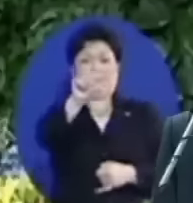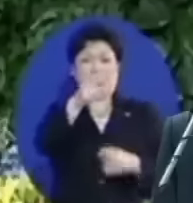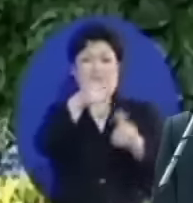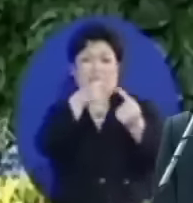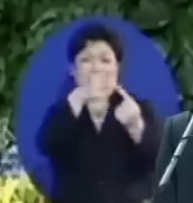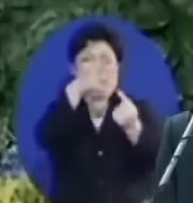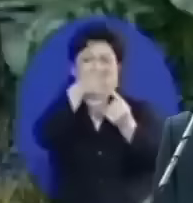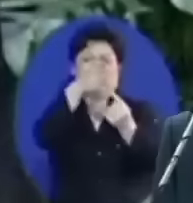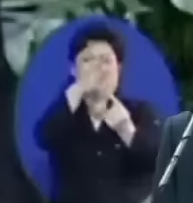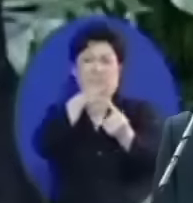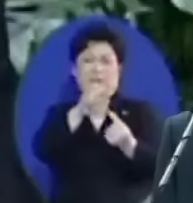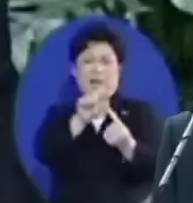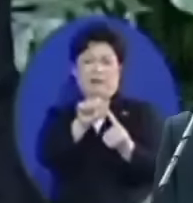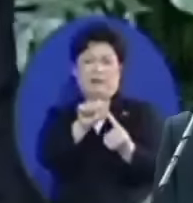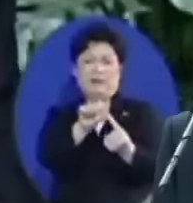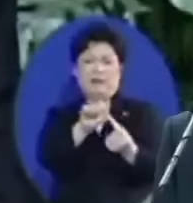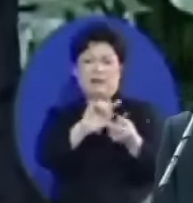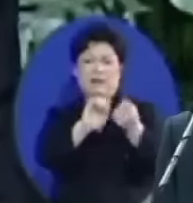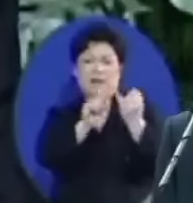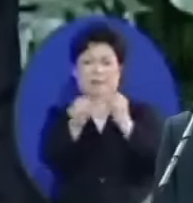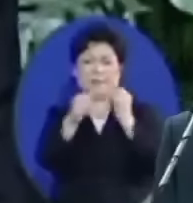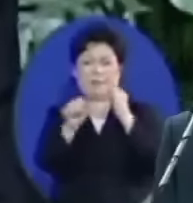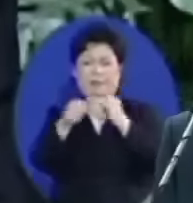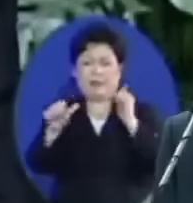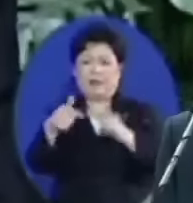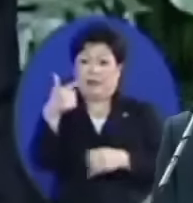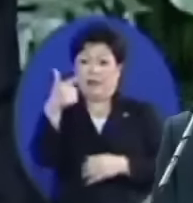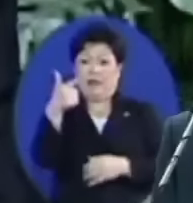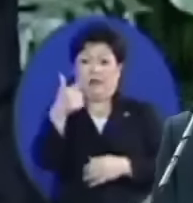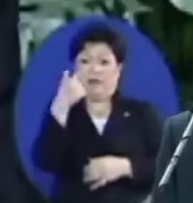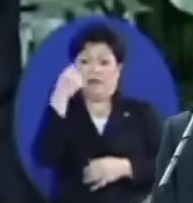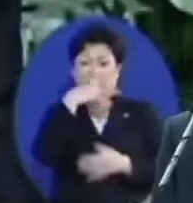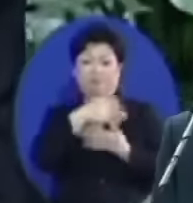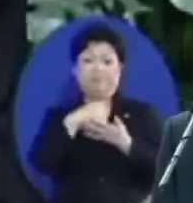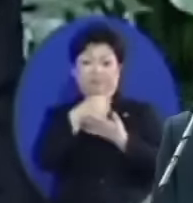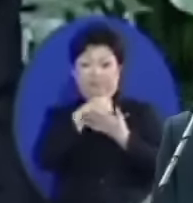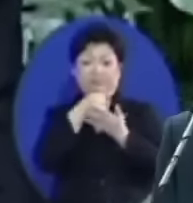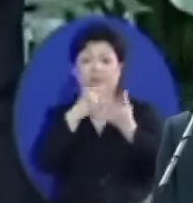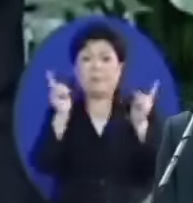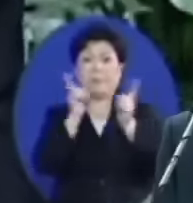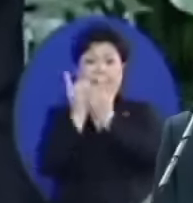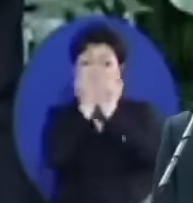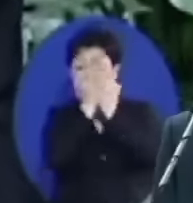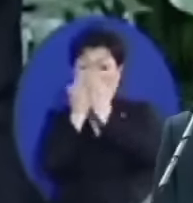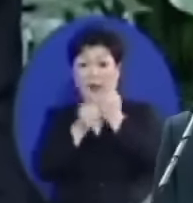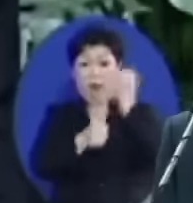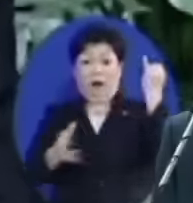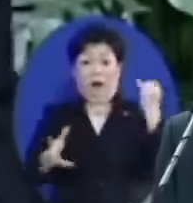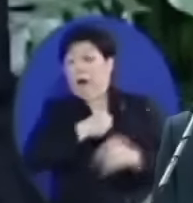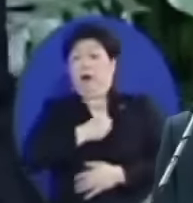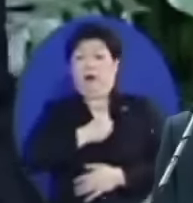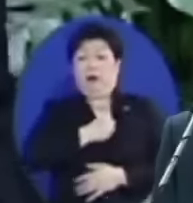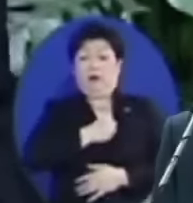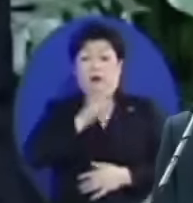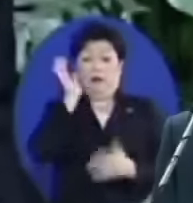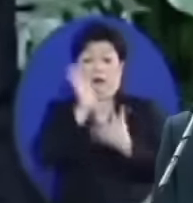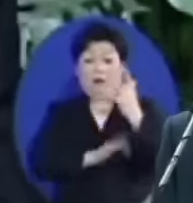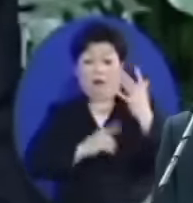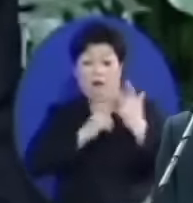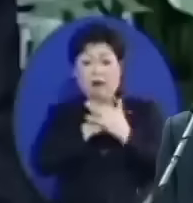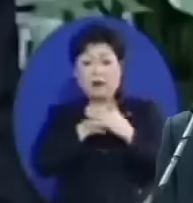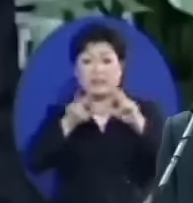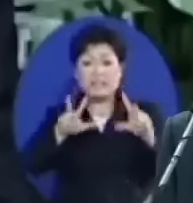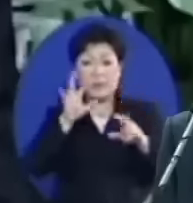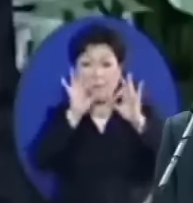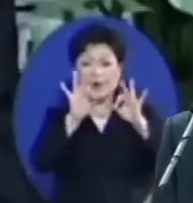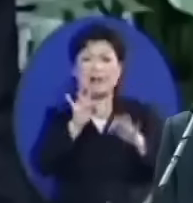번 이혼을 했어. 여섯 번째는 오다 가다 우연히 만난 남자하고 살고 있어. 여자가 화작대 놀랐습니다. 아, 이제